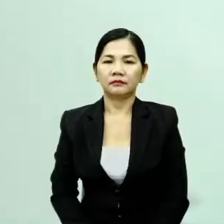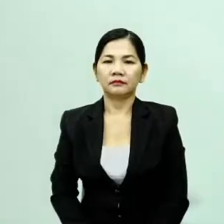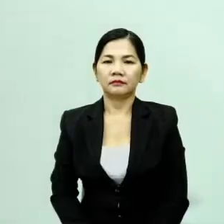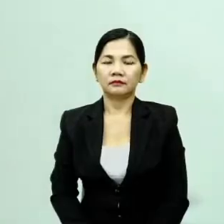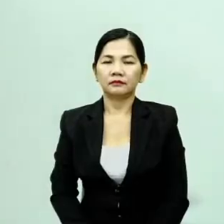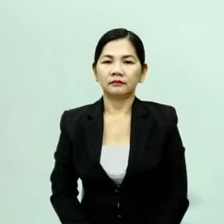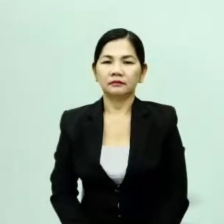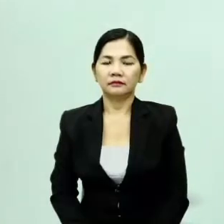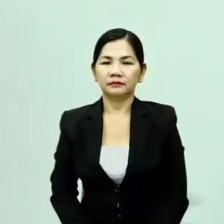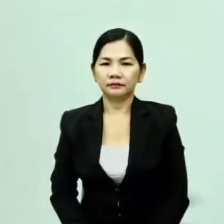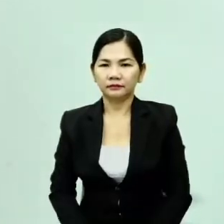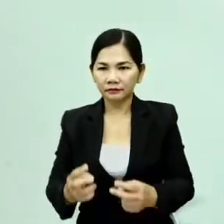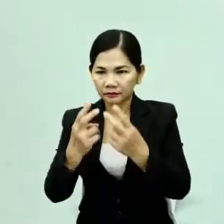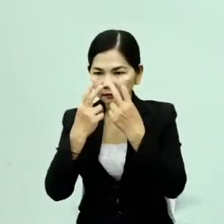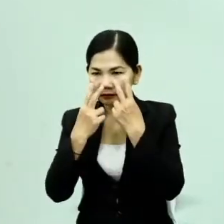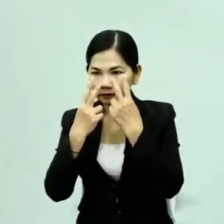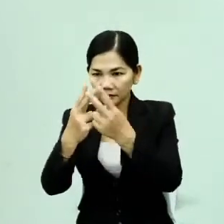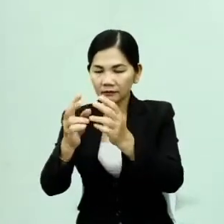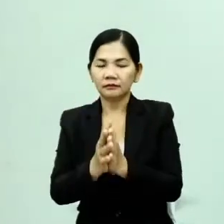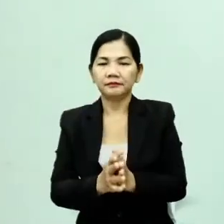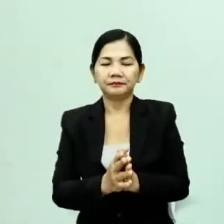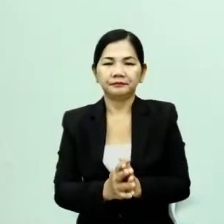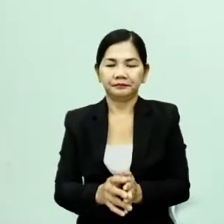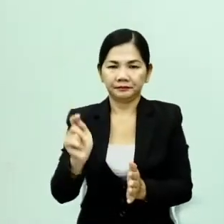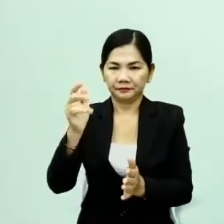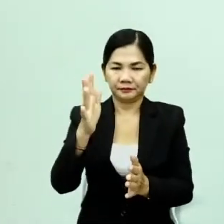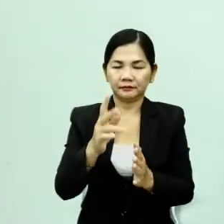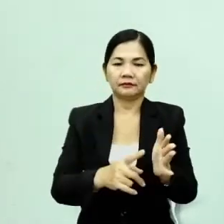chà tài lấy con sự kiện mơ mơ cha rụp hiệp này cô cùng